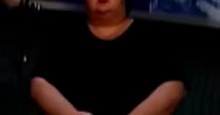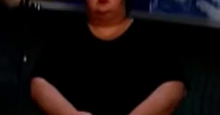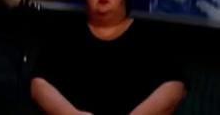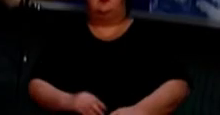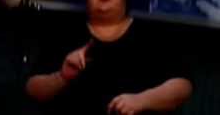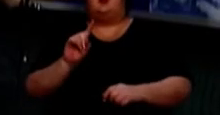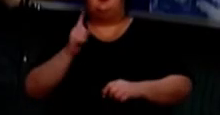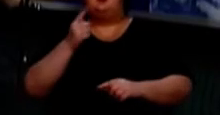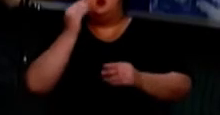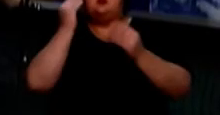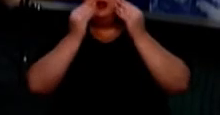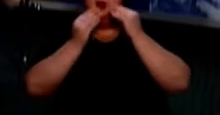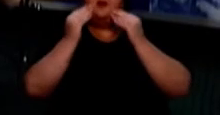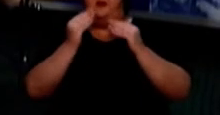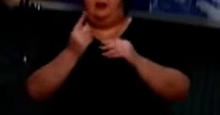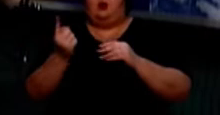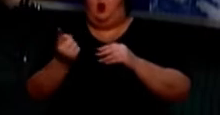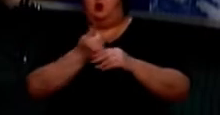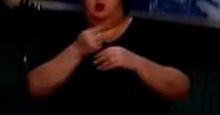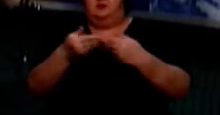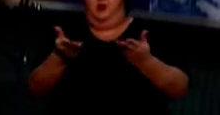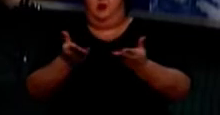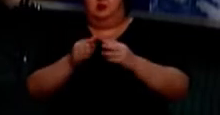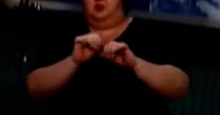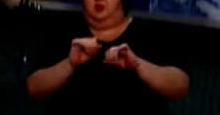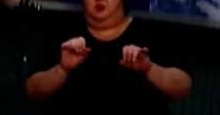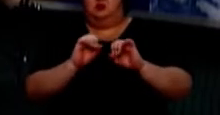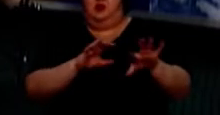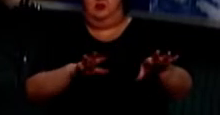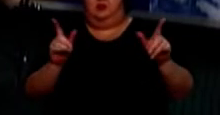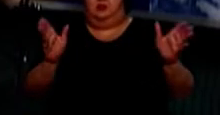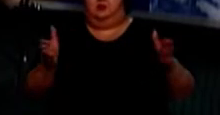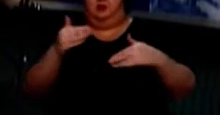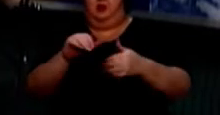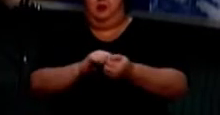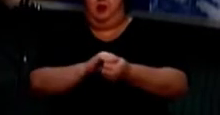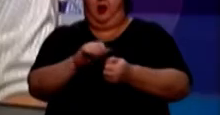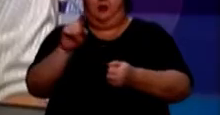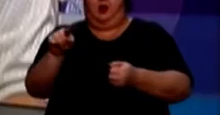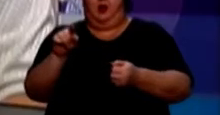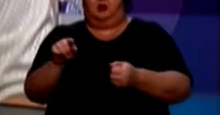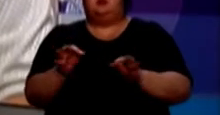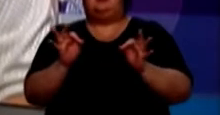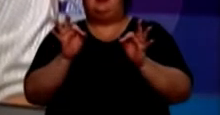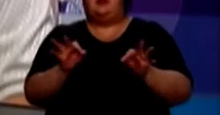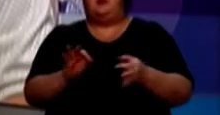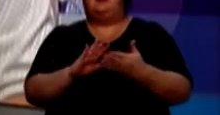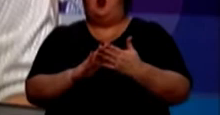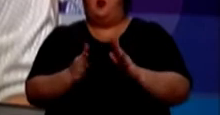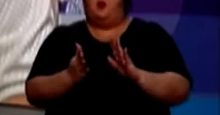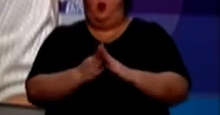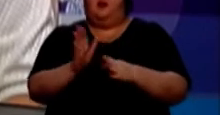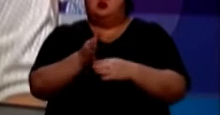Чому серветки та паперовий одноразовий посуд не можна викидати в контейнери для паперу? Насправді, умовою